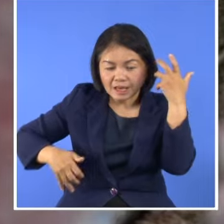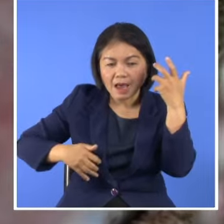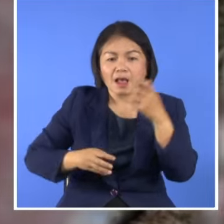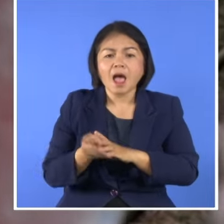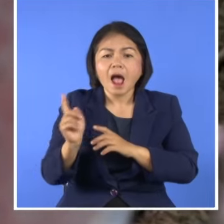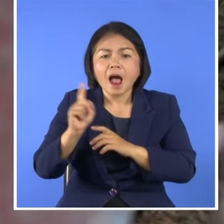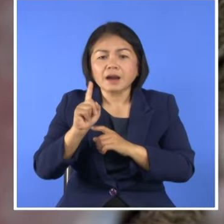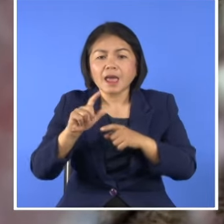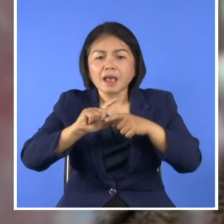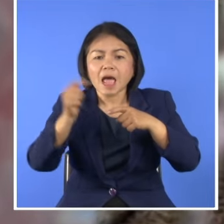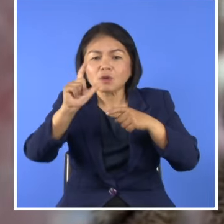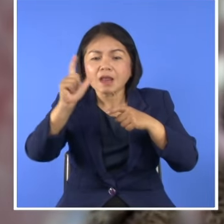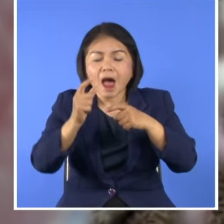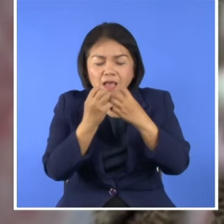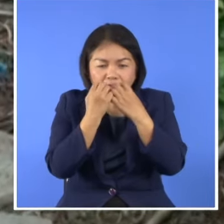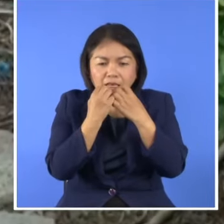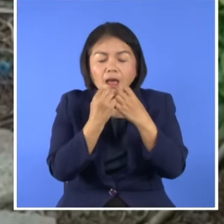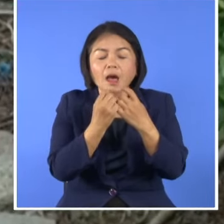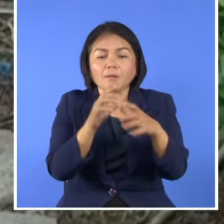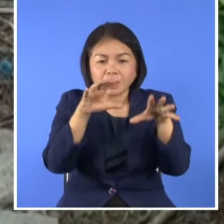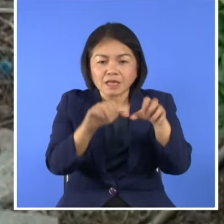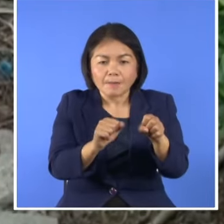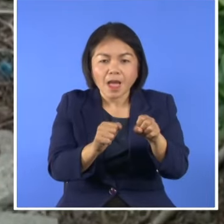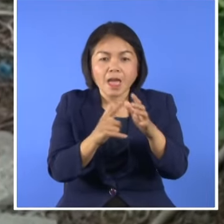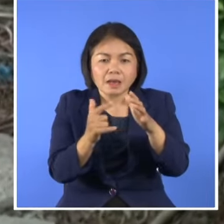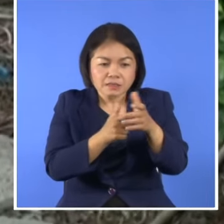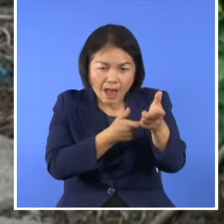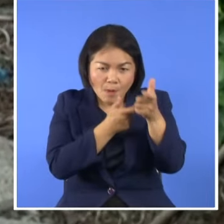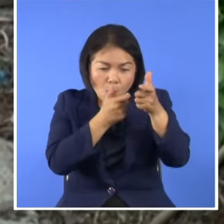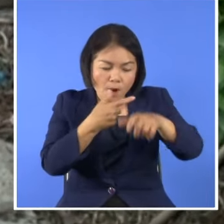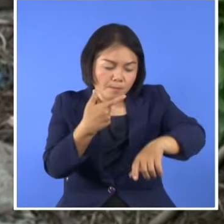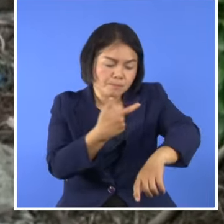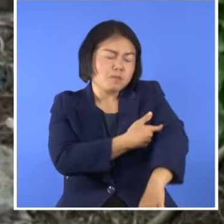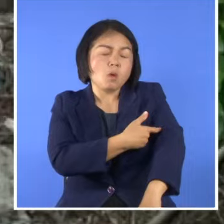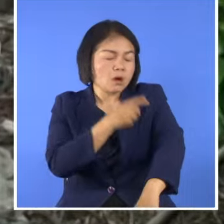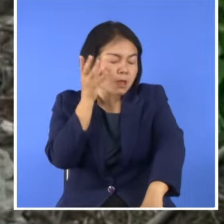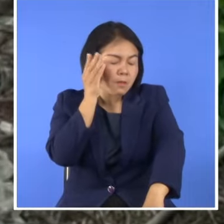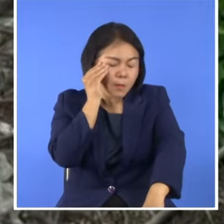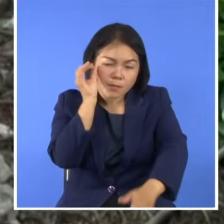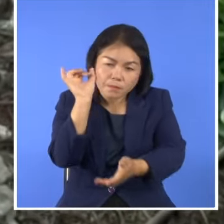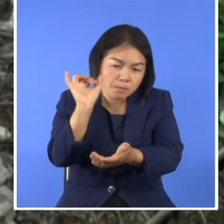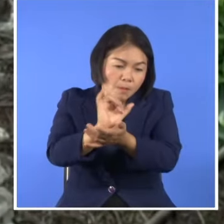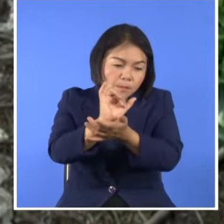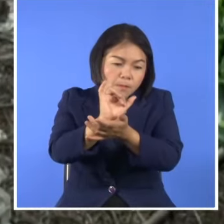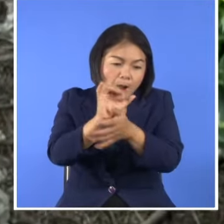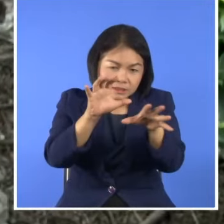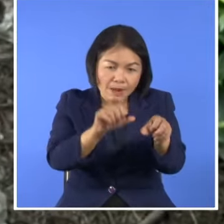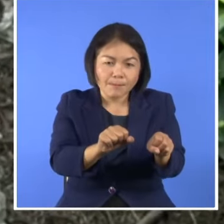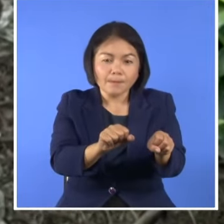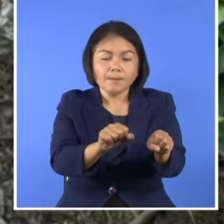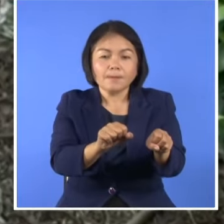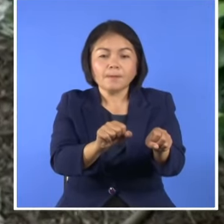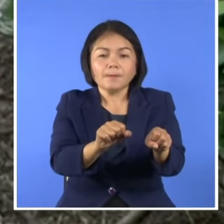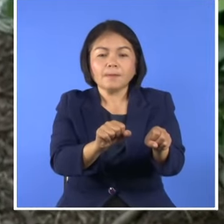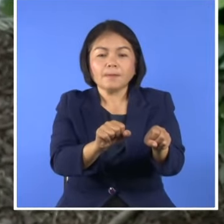ล่อแล้วก็ยิงยาสลบใส่แล้วก็ทยอยเนี่จับใส่กรงนี่ซึมแล้วซึมแล้วบ๊ายบายเพื่อนบ๊ายบาย